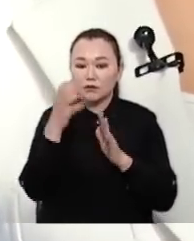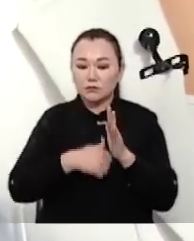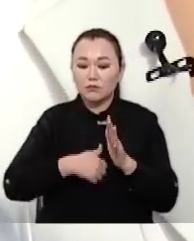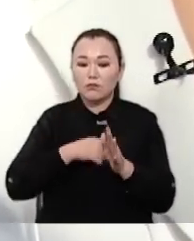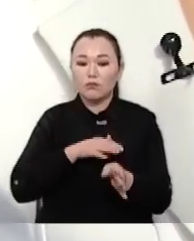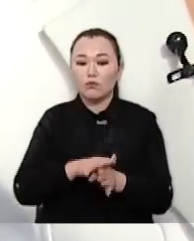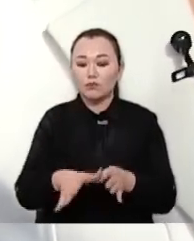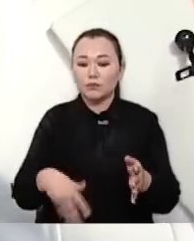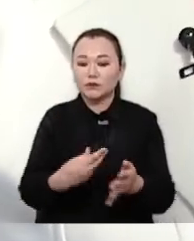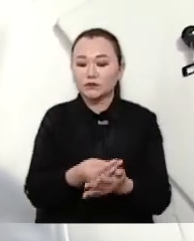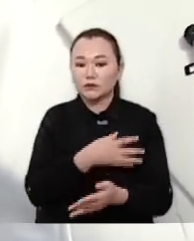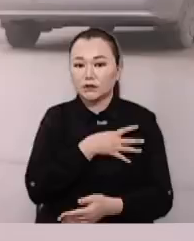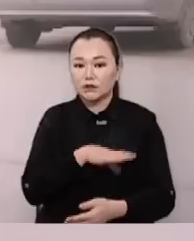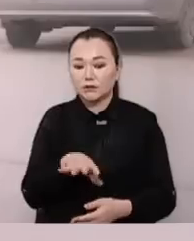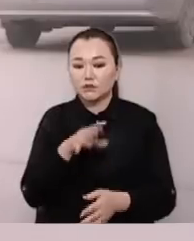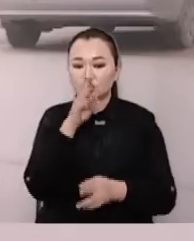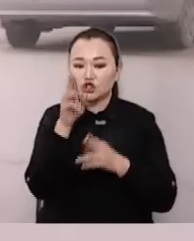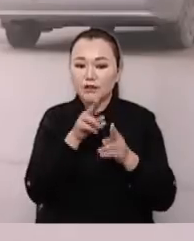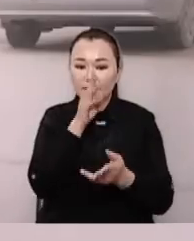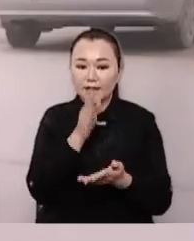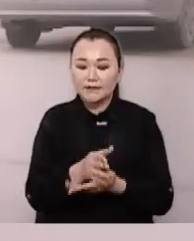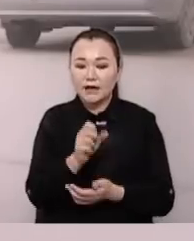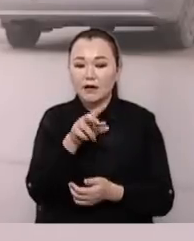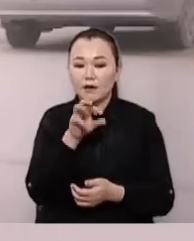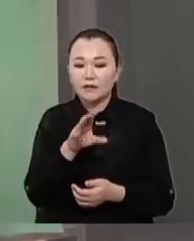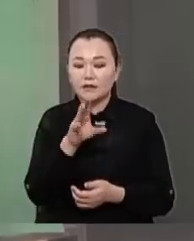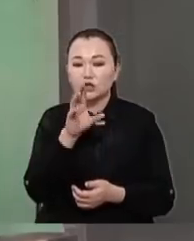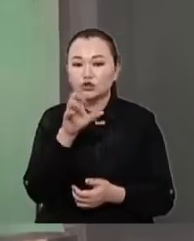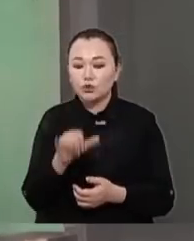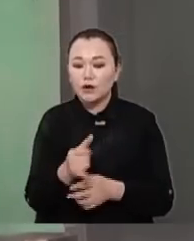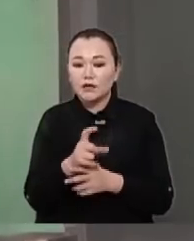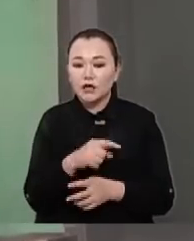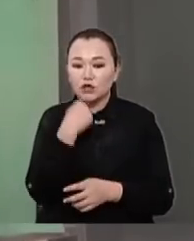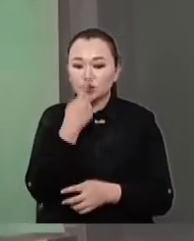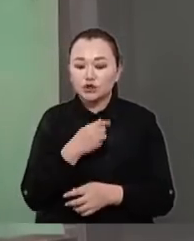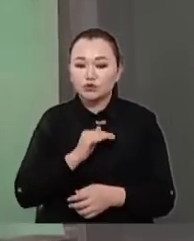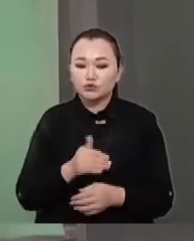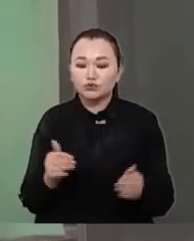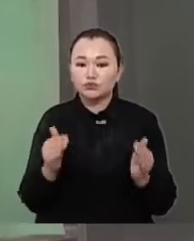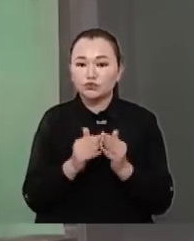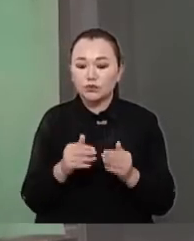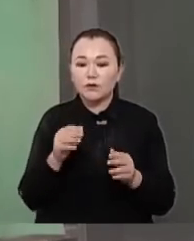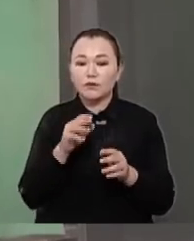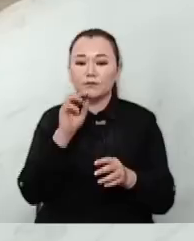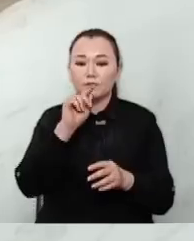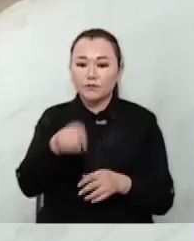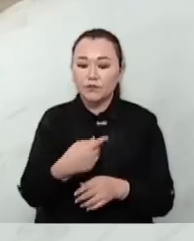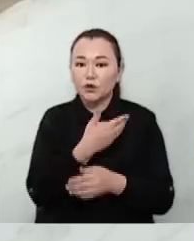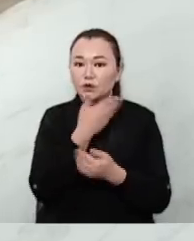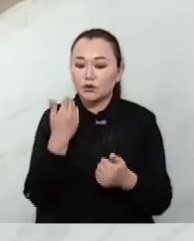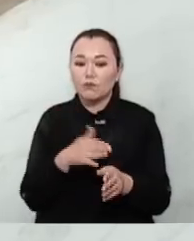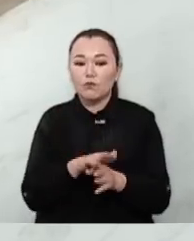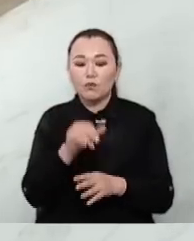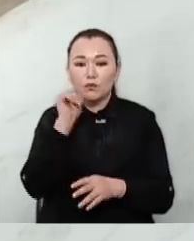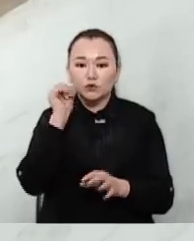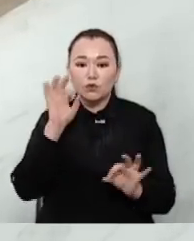төлемейді деп шағымданып отыр. Қаладағы Аманат Скул деп аталатын жеке мектептің жаңа ғимараты талаптарға толық сай келмесе де өткен